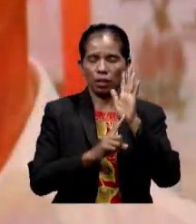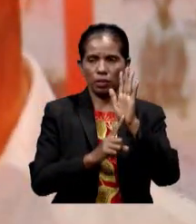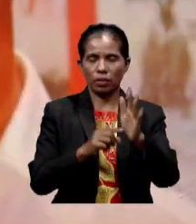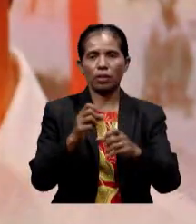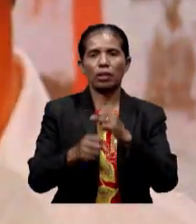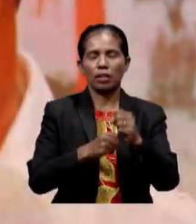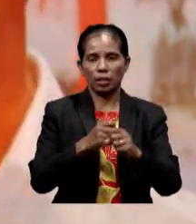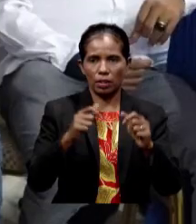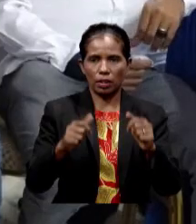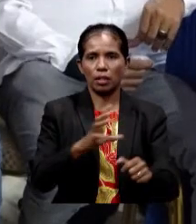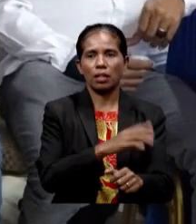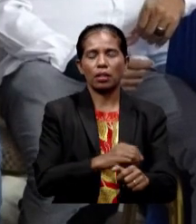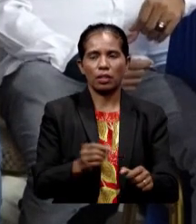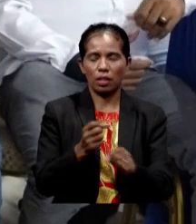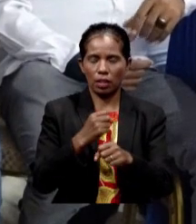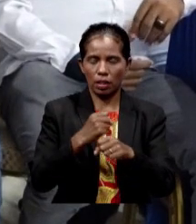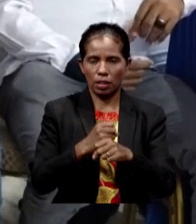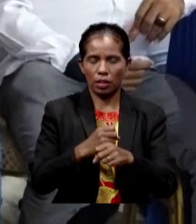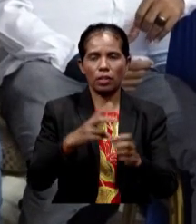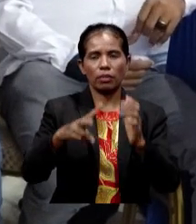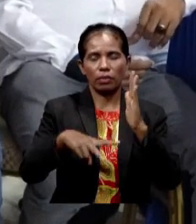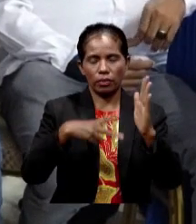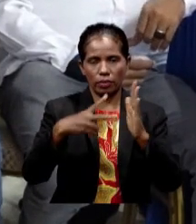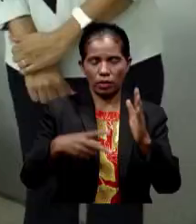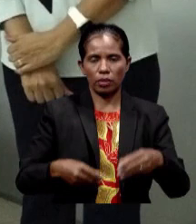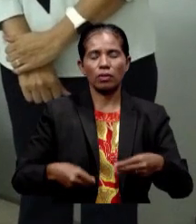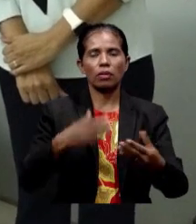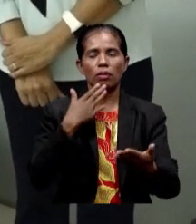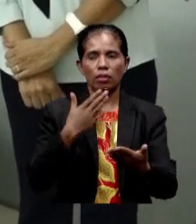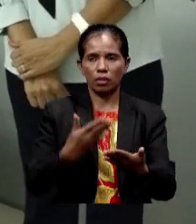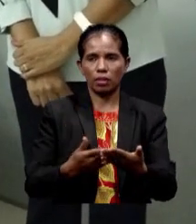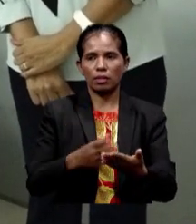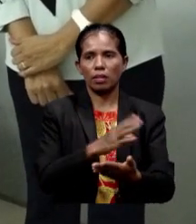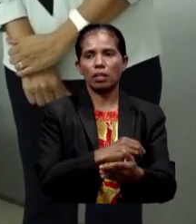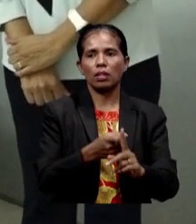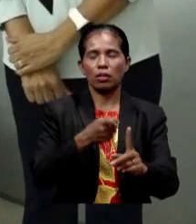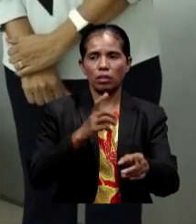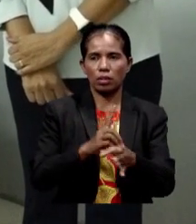ne. Entretanto, lansamento ba filme apresiasaun Asanami ne lansa direita husi